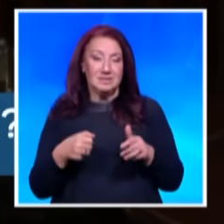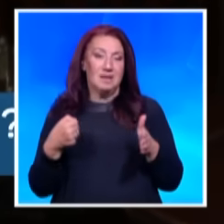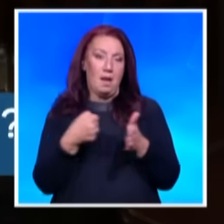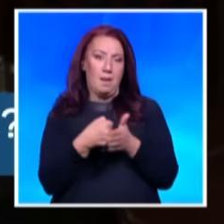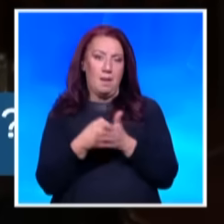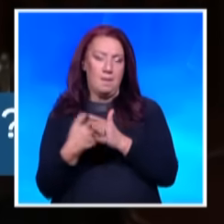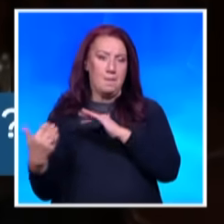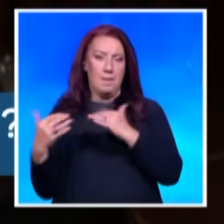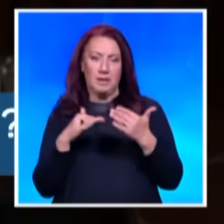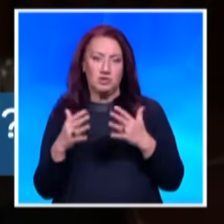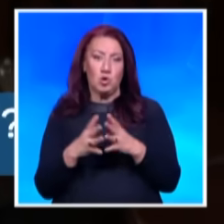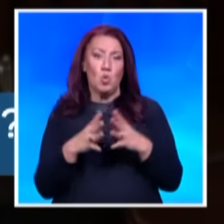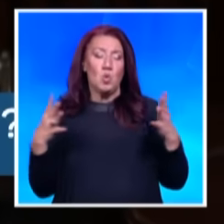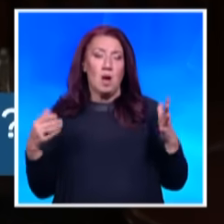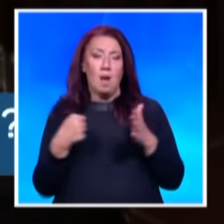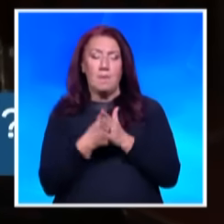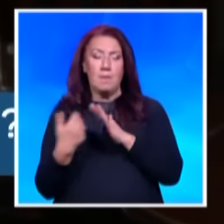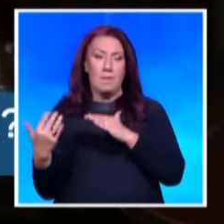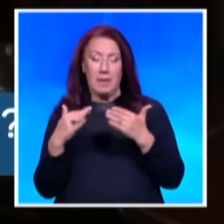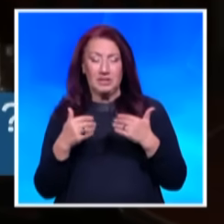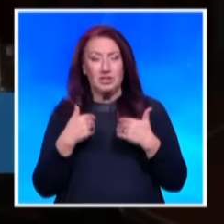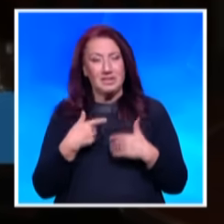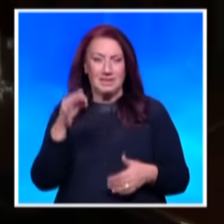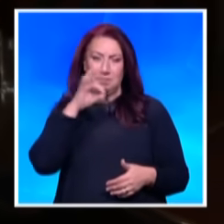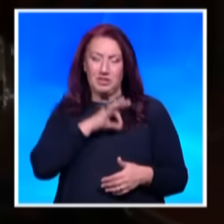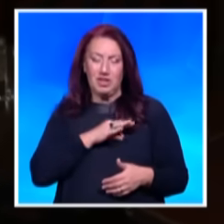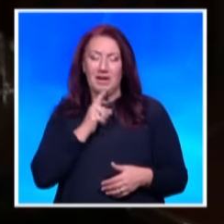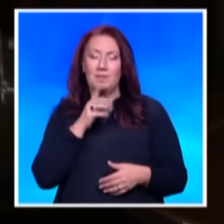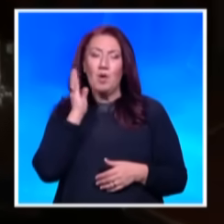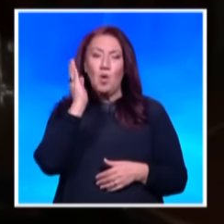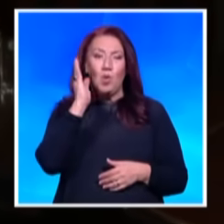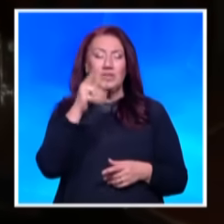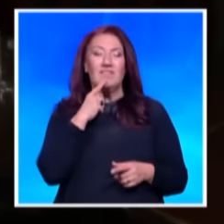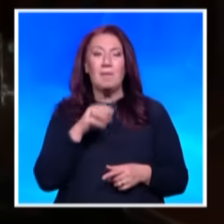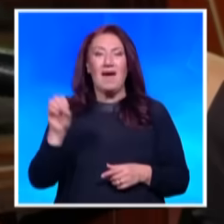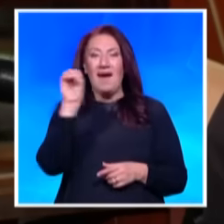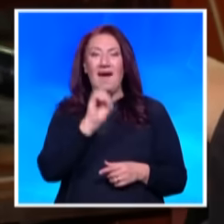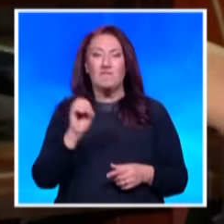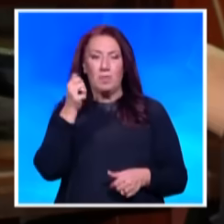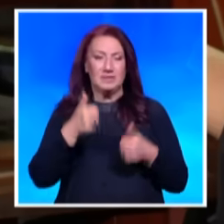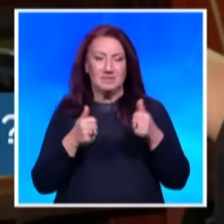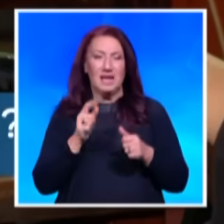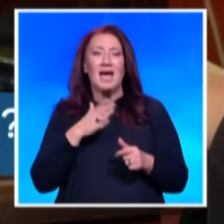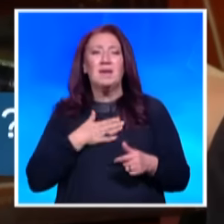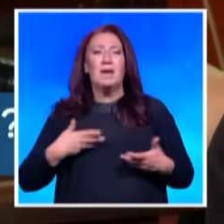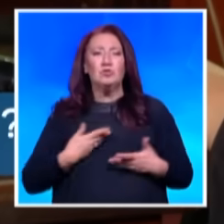мач. Днес ние ще отидем на европейска квалификация. Една точка ни е достатъчна.